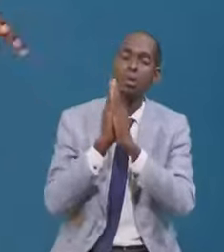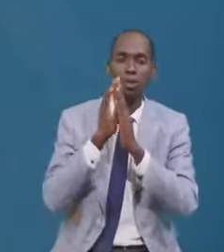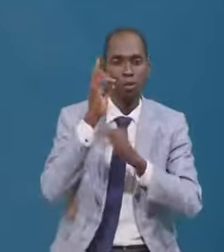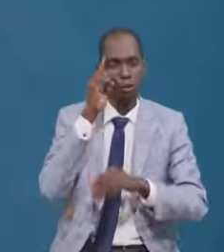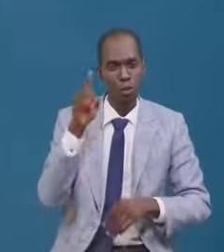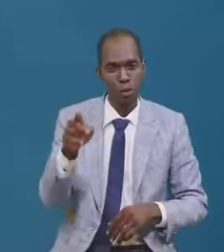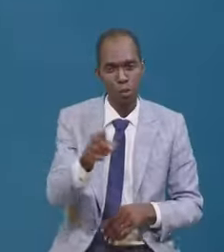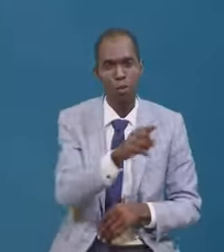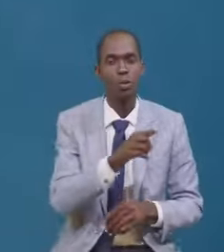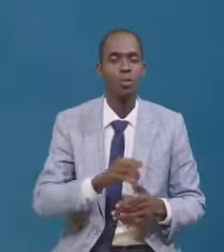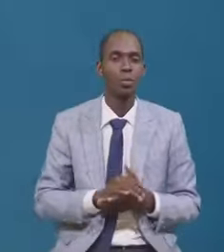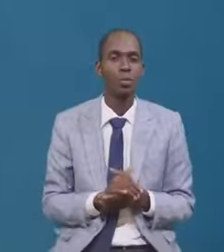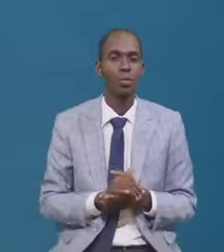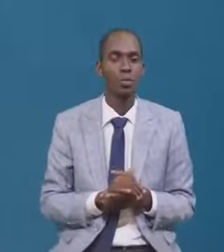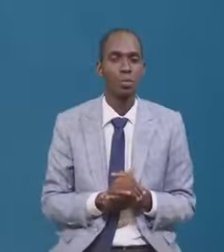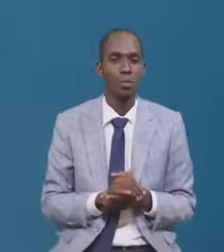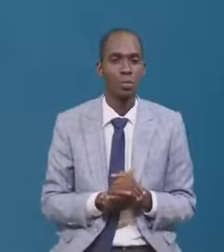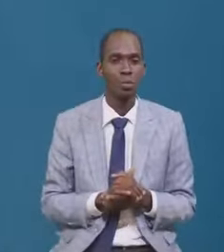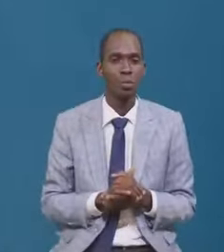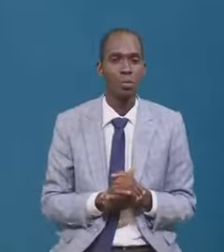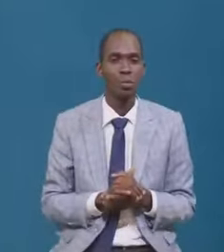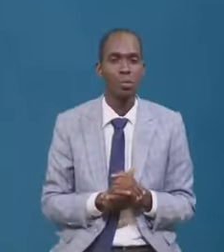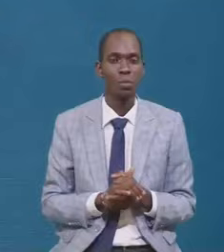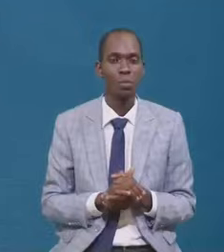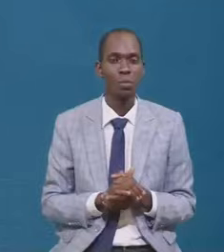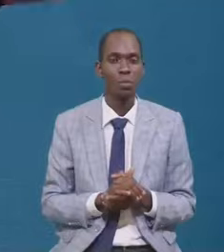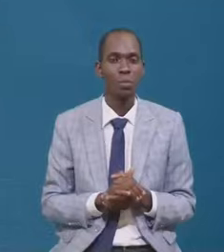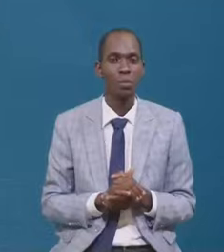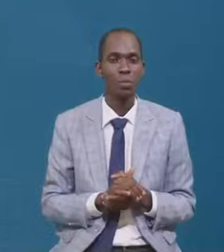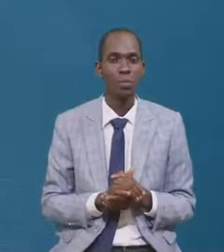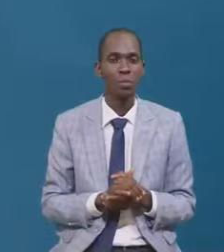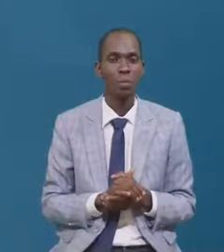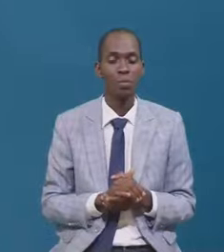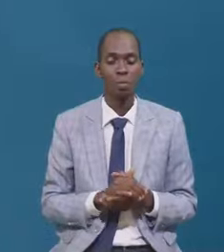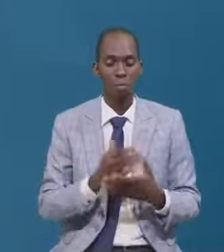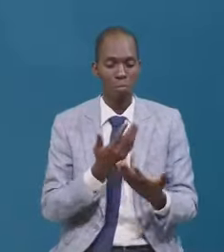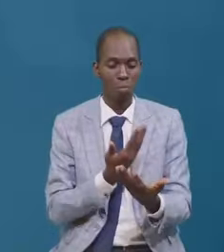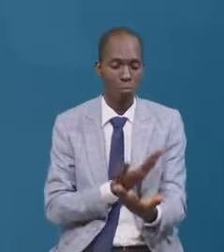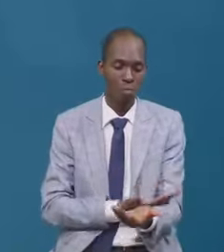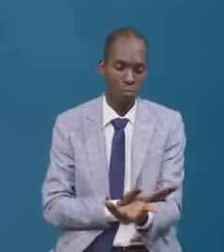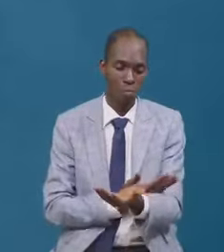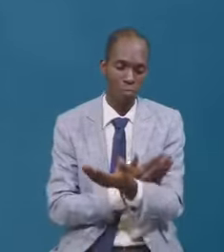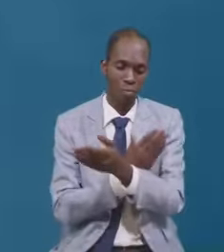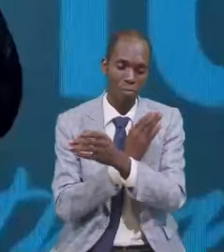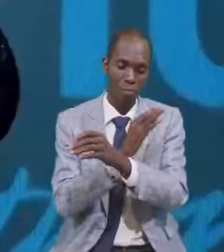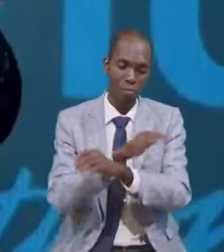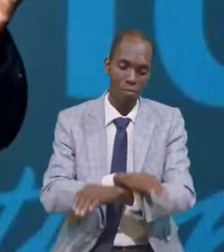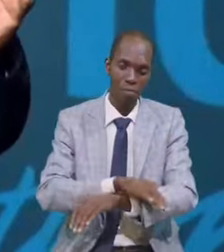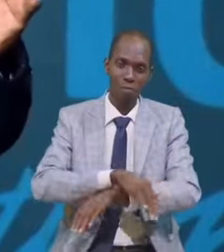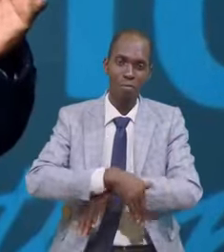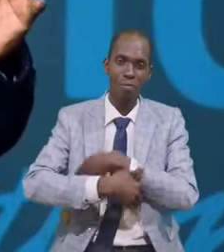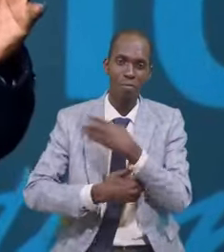Aayana mi kosam vignapana cheyichinadani meeru namminatlayite, day and night, ee ratri, every